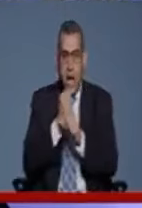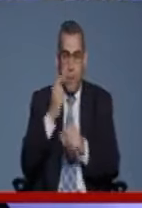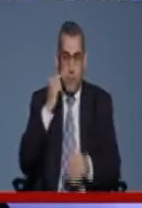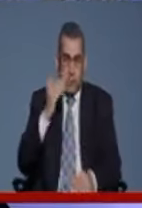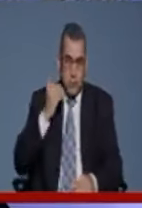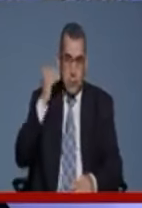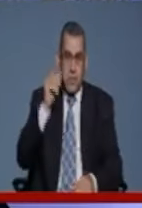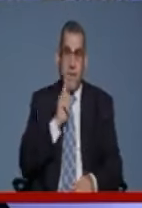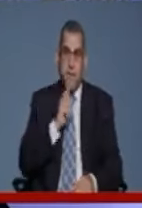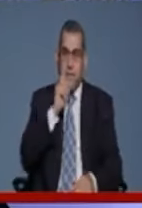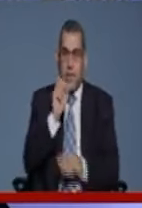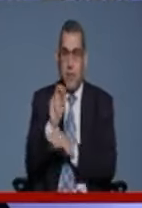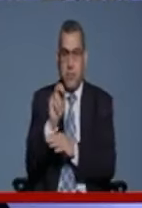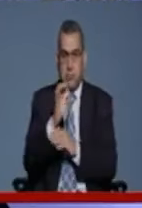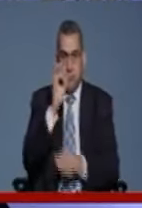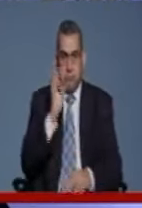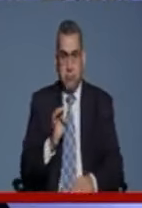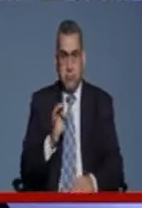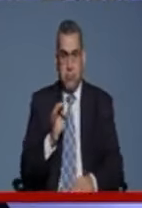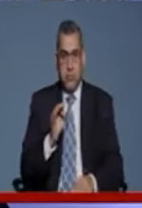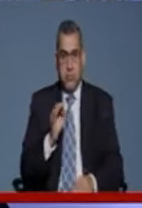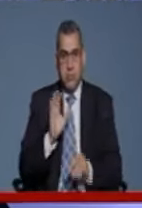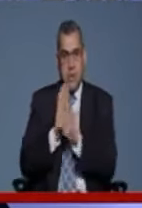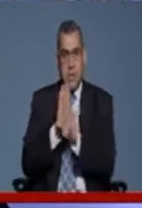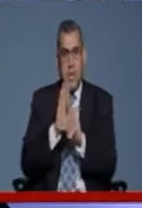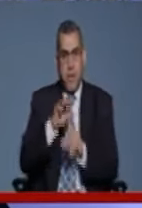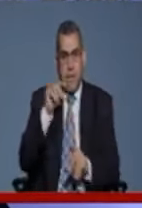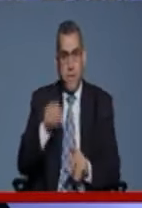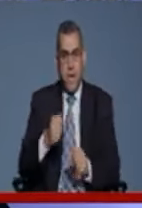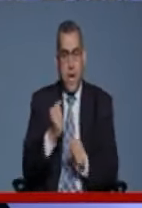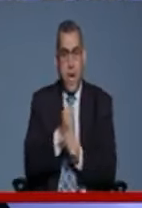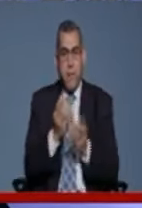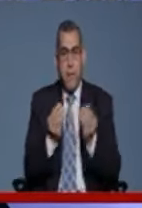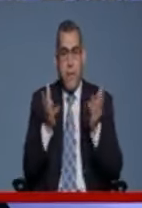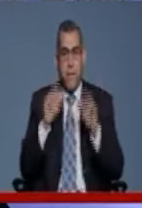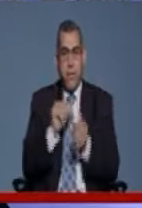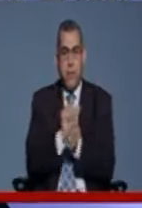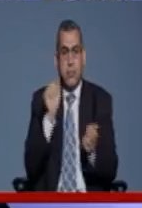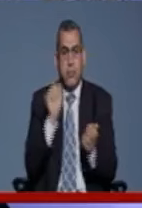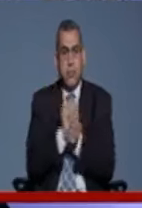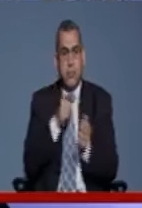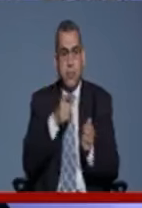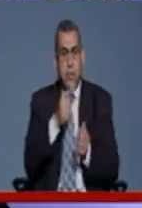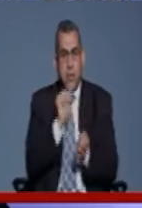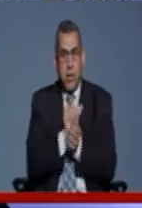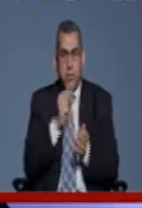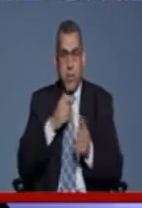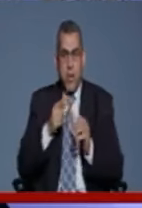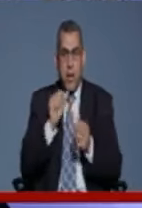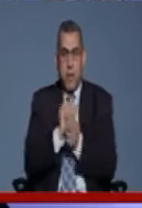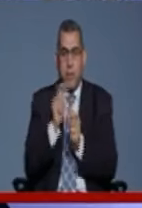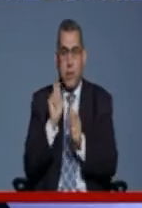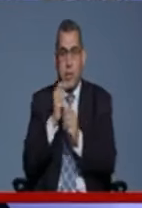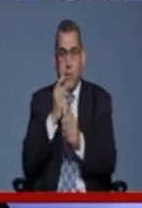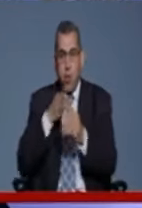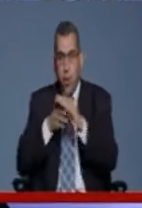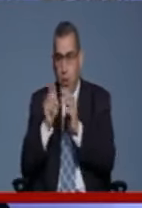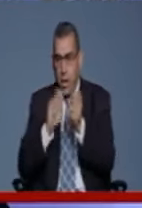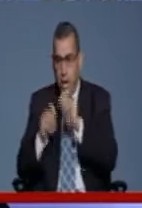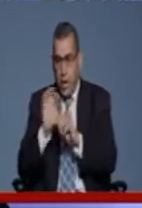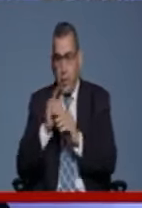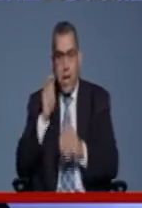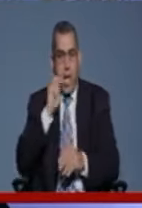والحرفية، والتي ساهمت في إقبال العديد من المفرج عنهم على الاندماج في المجتمع والابتعاد عن